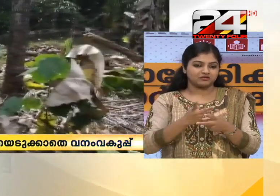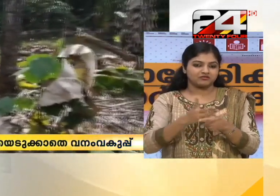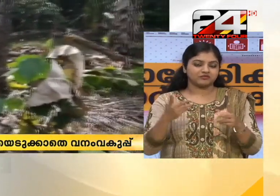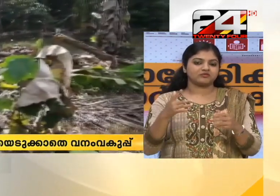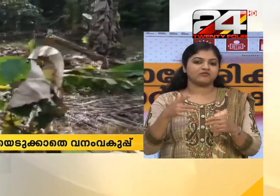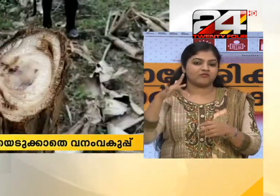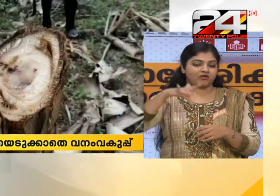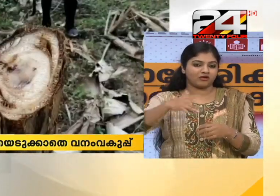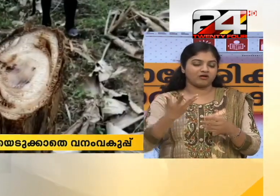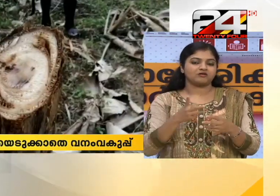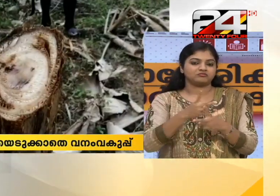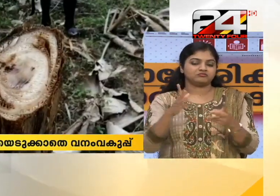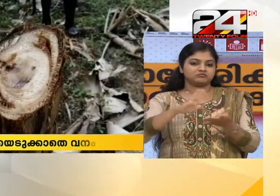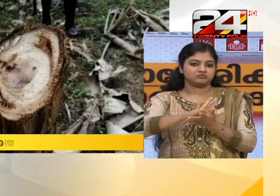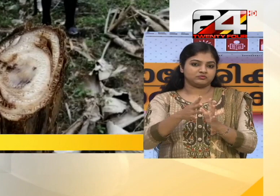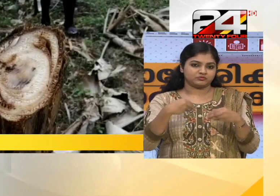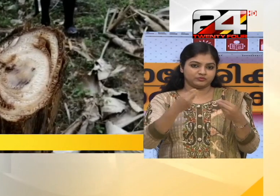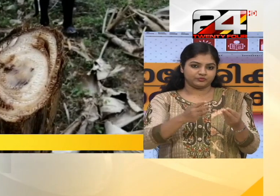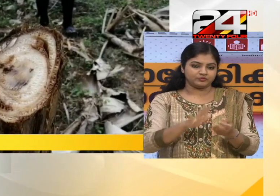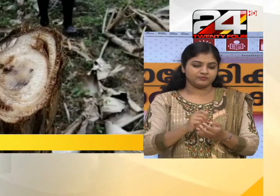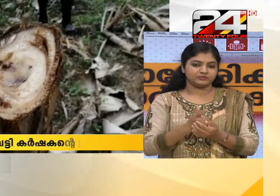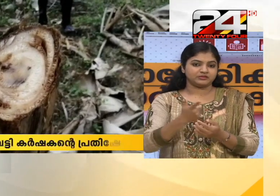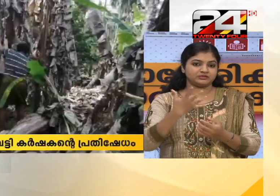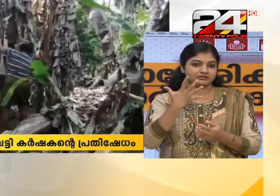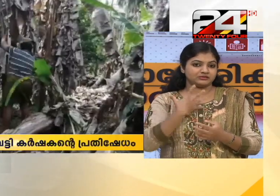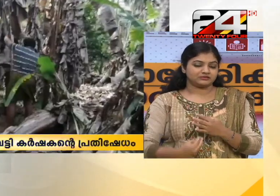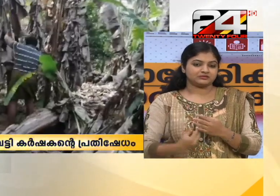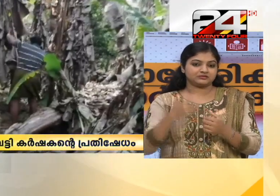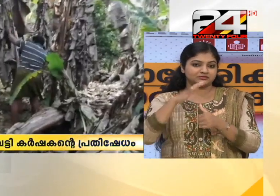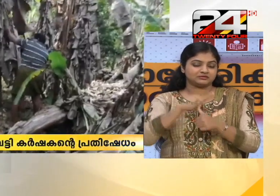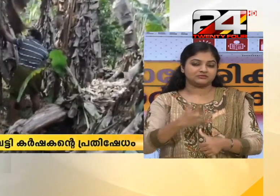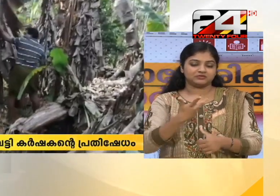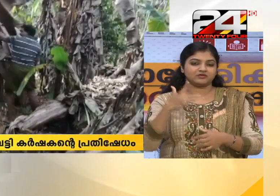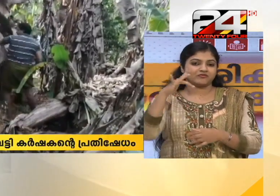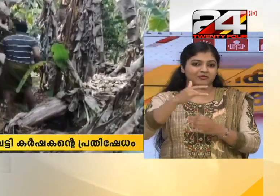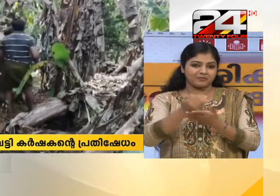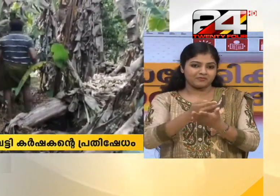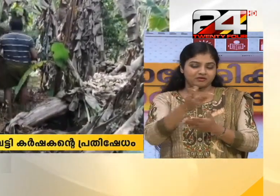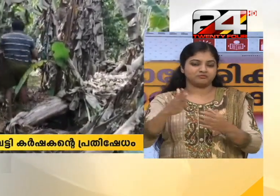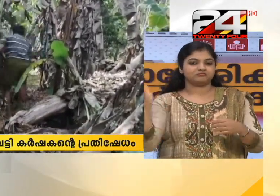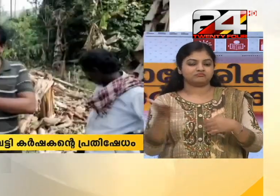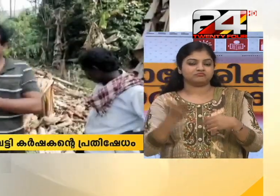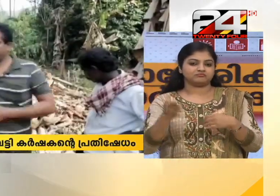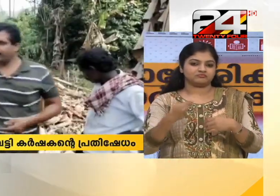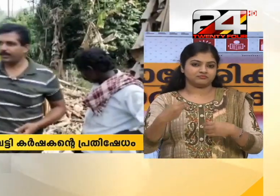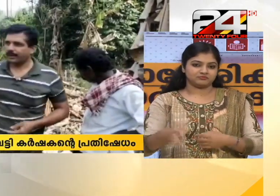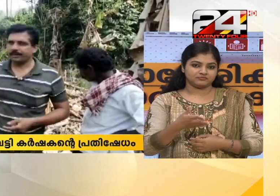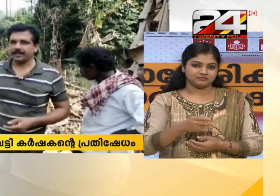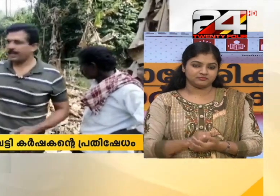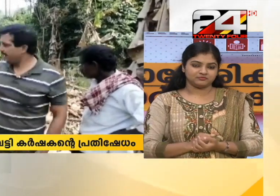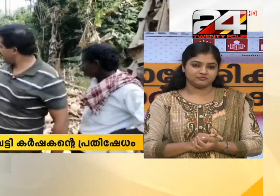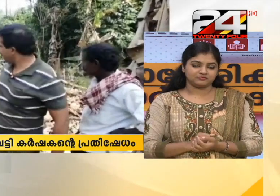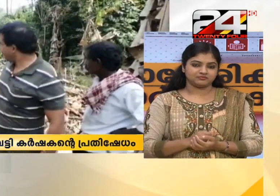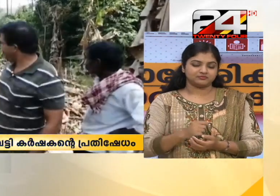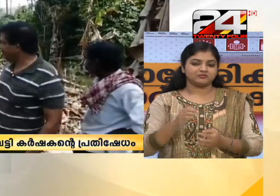100 വാഴകളും നശിപ്പിച്ചു. ഇതോടെയാണ് സഹികെട്ട് അവശേഷിച്ച വാഴകൾ കർഷകൻ തന്നെ വെട്ടി നശിപ്പിച്ചത്. ഇപ്പൊ ഒരു 1200 വാഴ